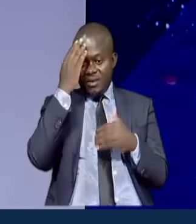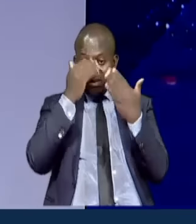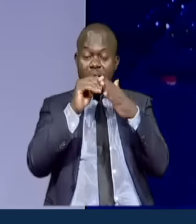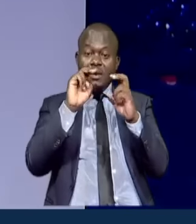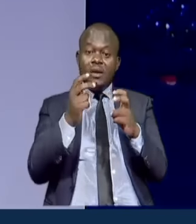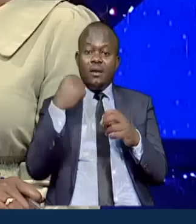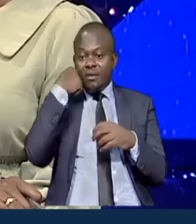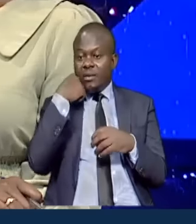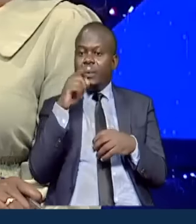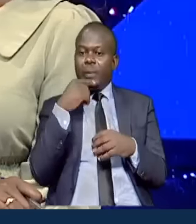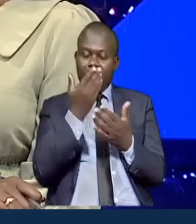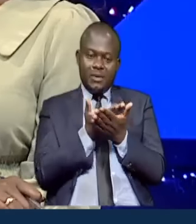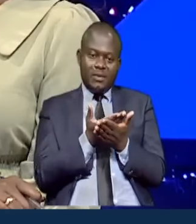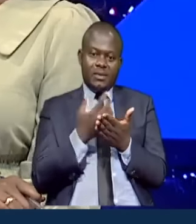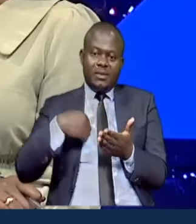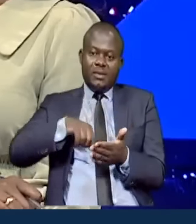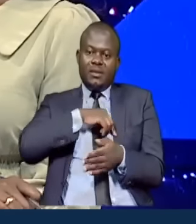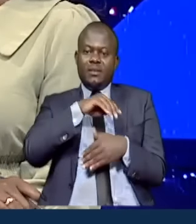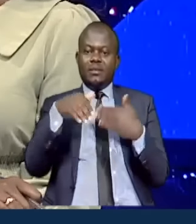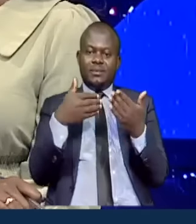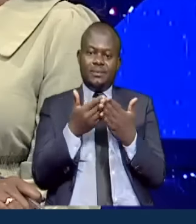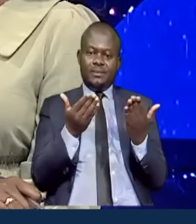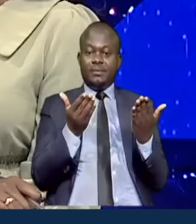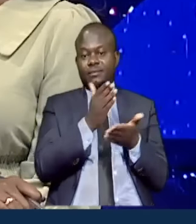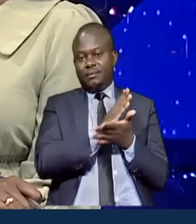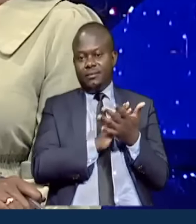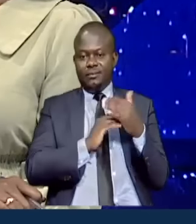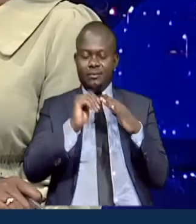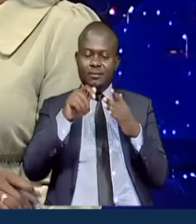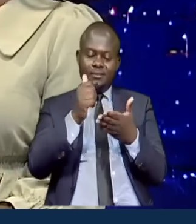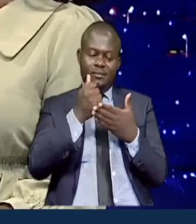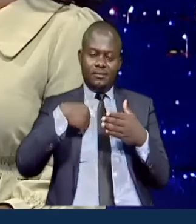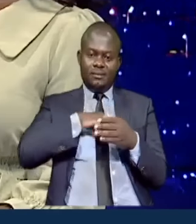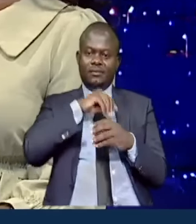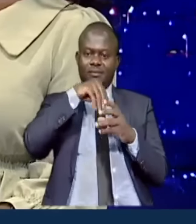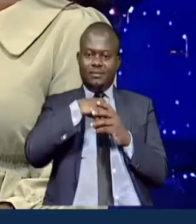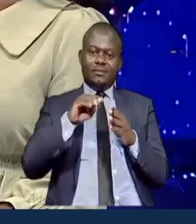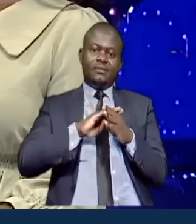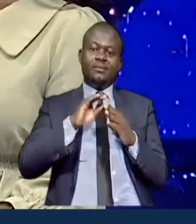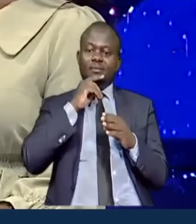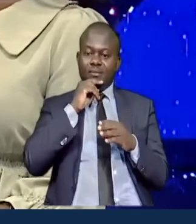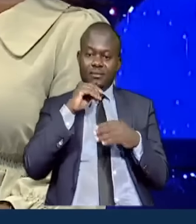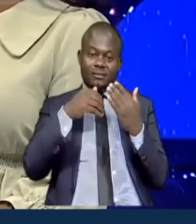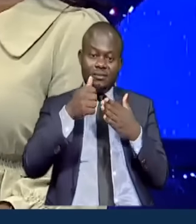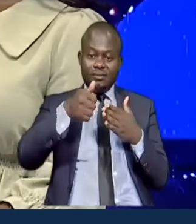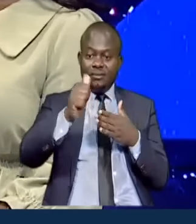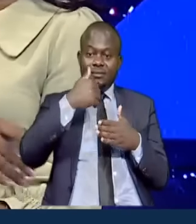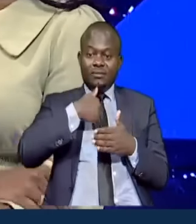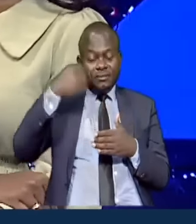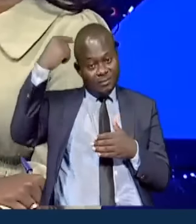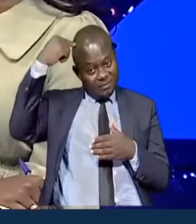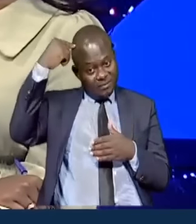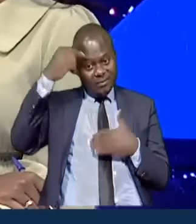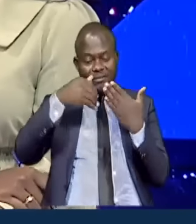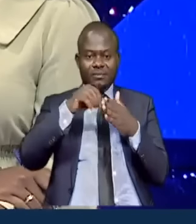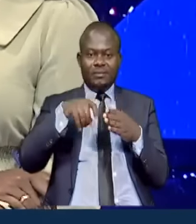ndebe babisabwa ni mwebwe twebwe oya hari ababigomba no kubidufashamo twebwe abashora mari ni bo mvuga bashore bihangana mu mutwe